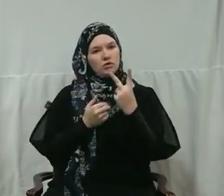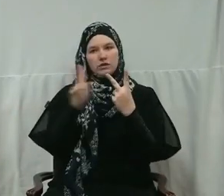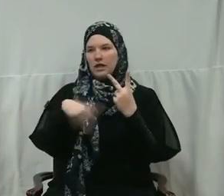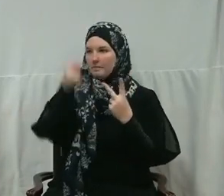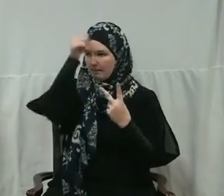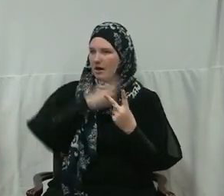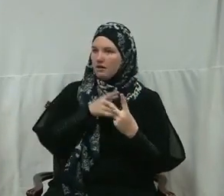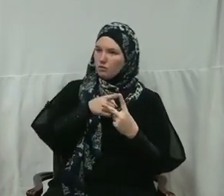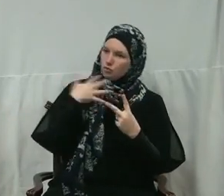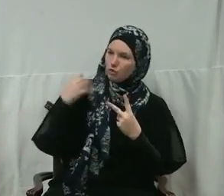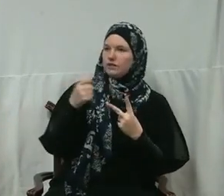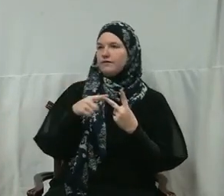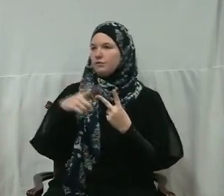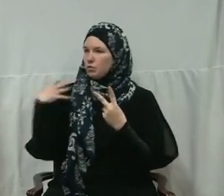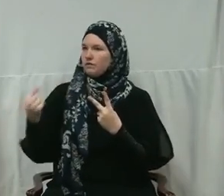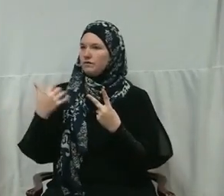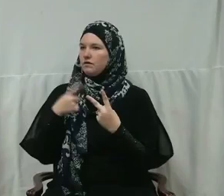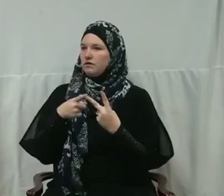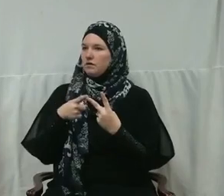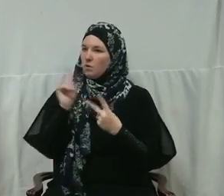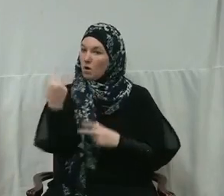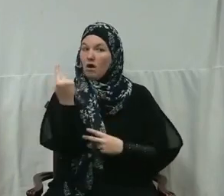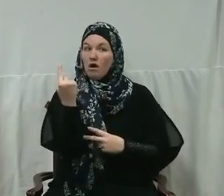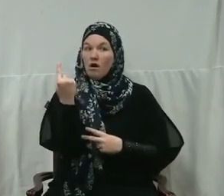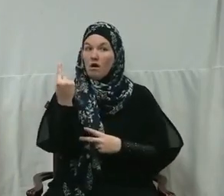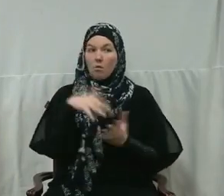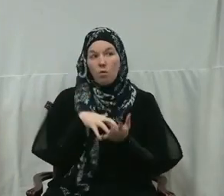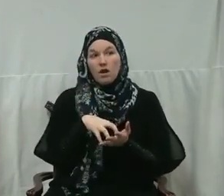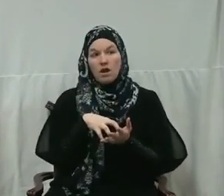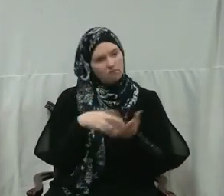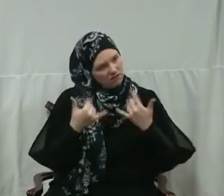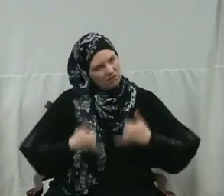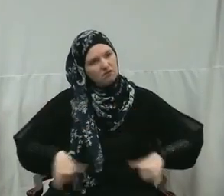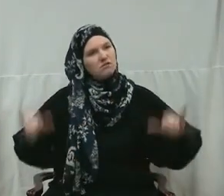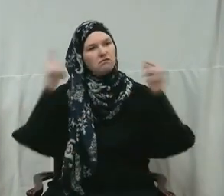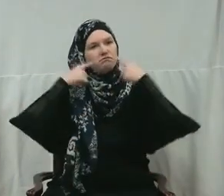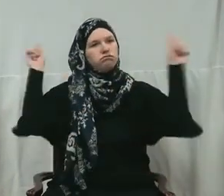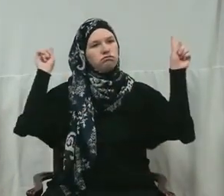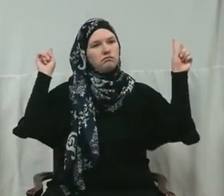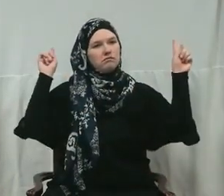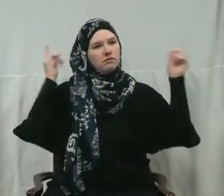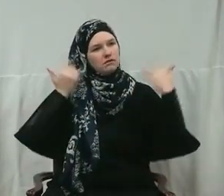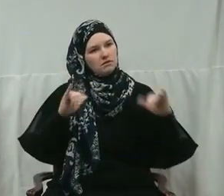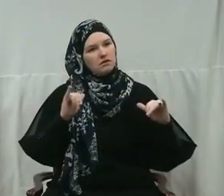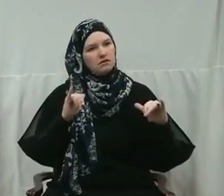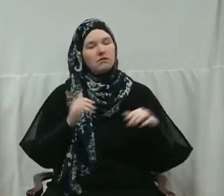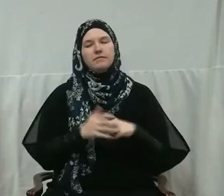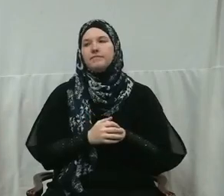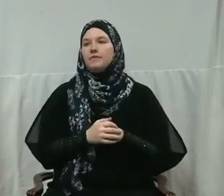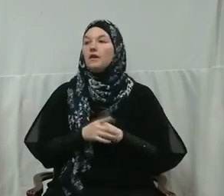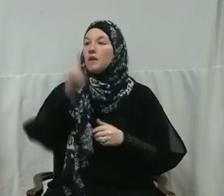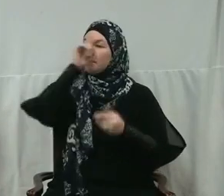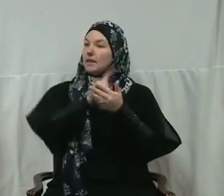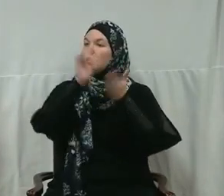of positions, saying, من المؤمنين رجال. Among the